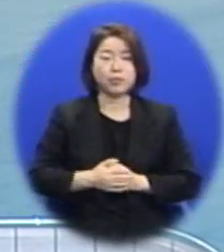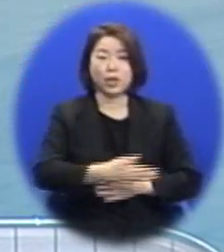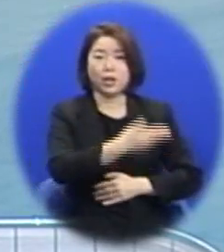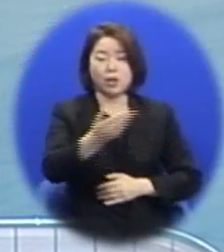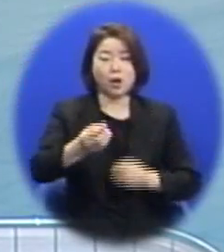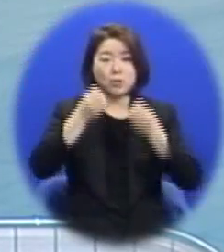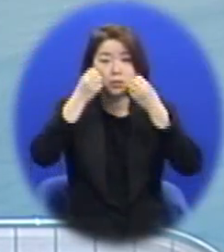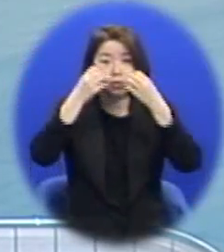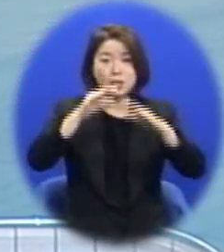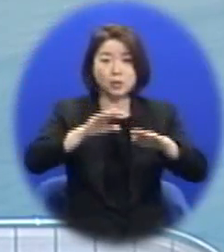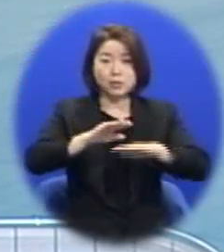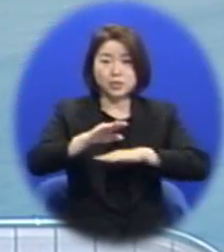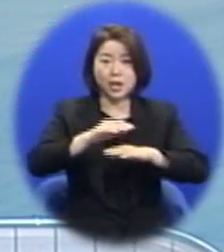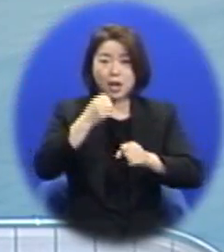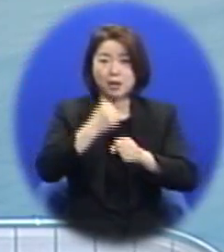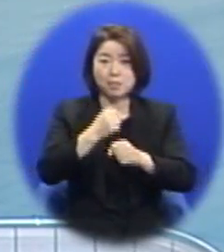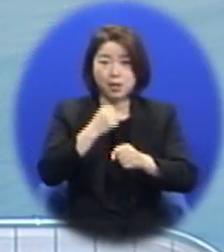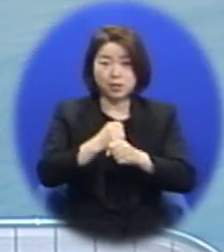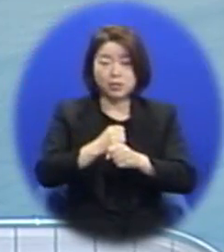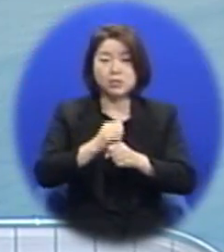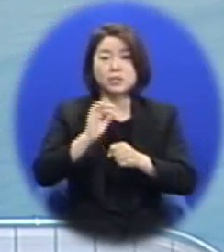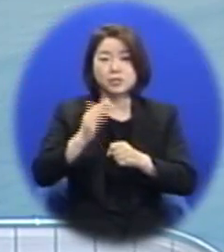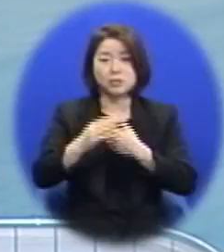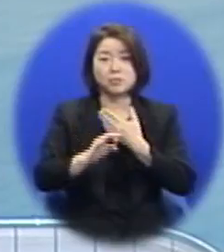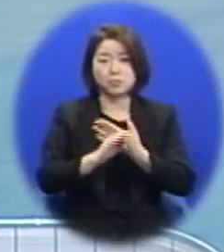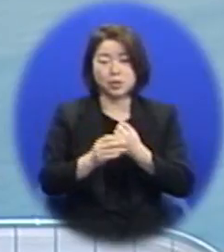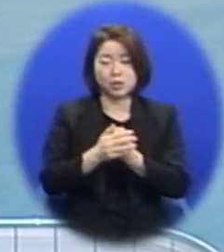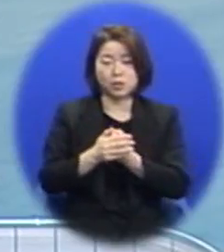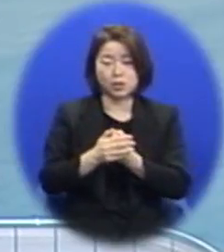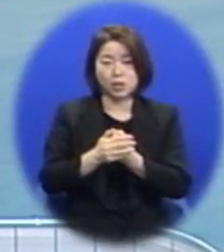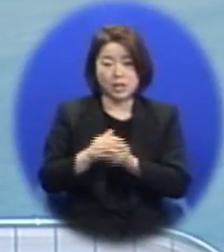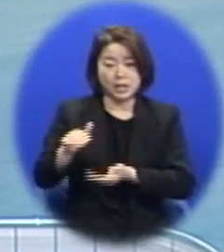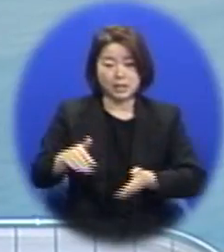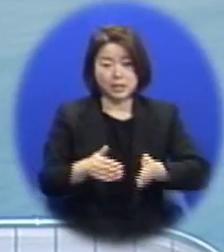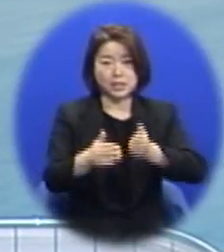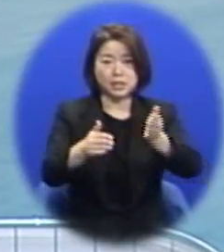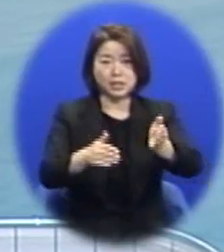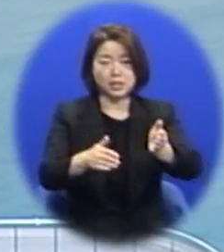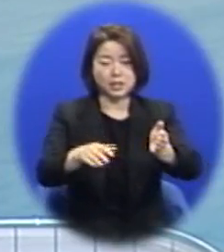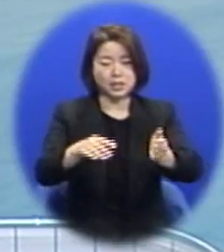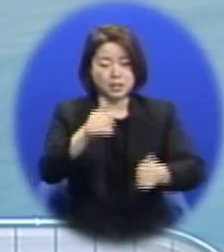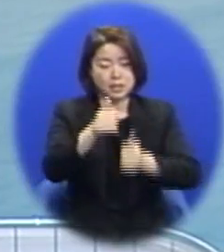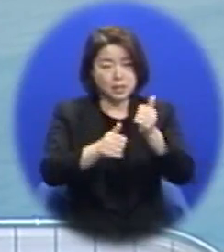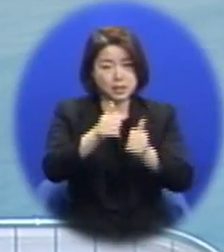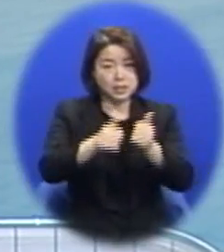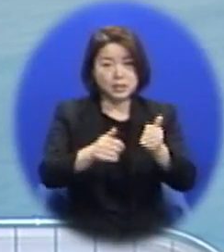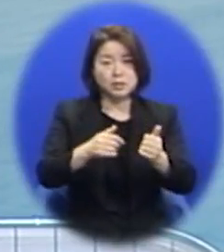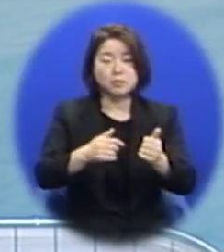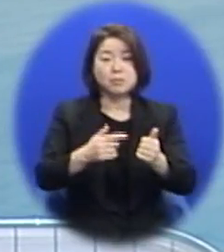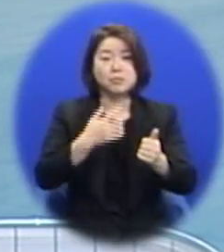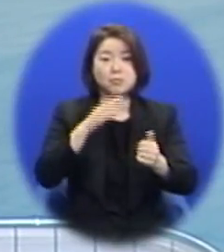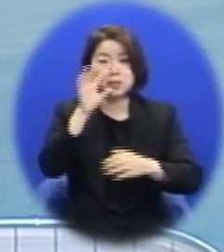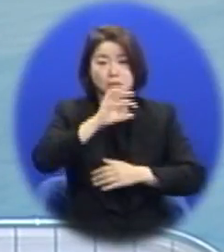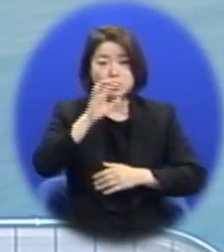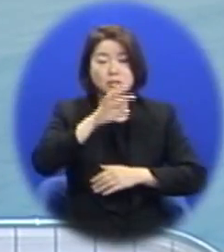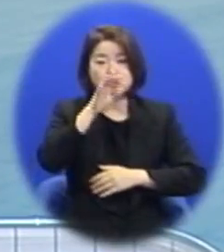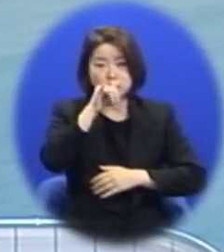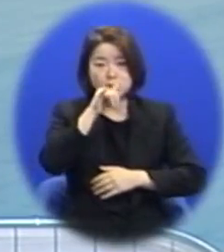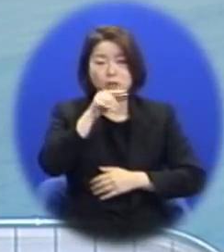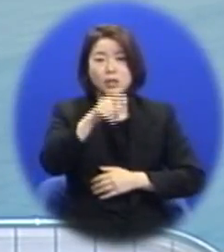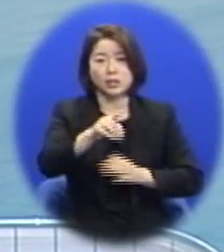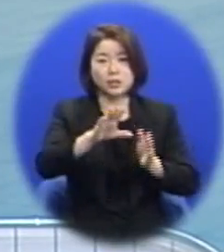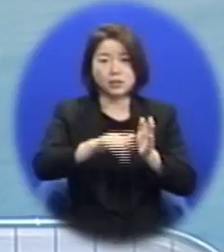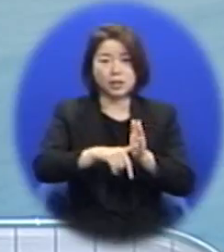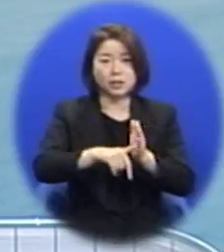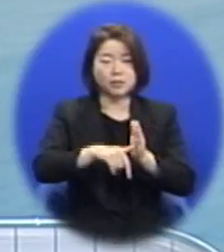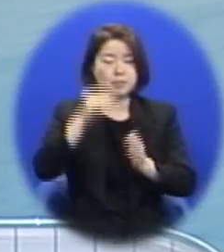차가 만들어지면 도로 주행 시험을 거치는데 그때는 검은 천으로